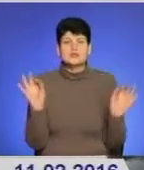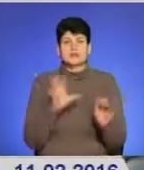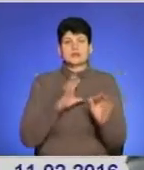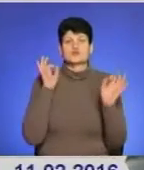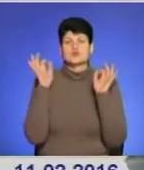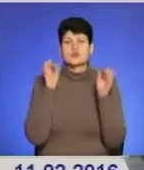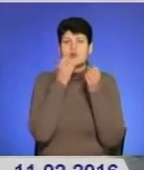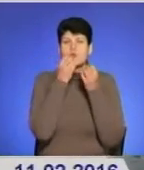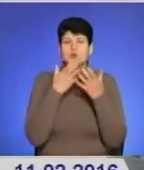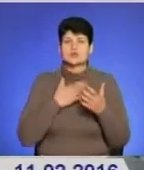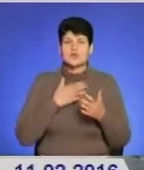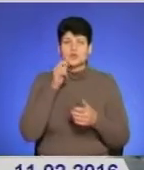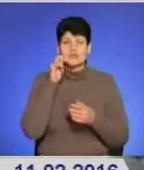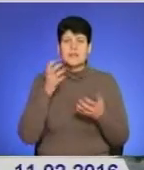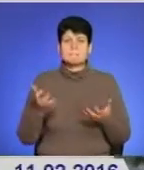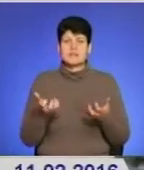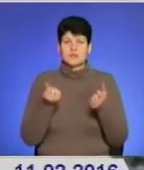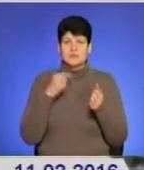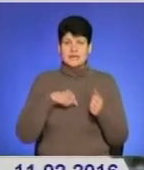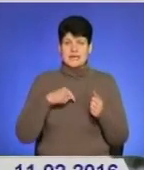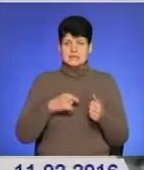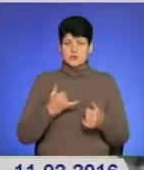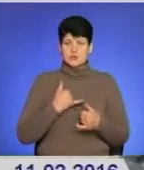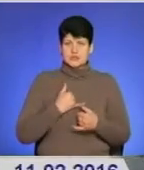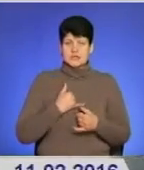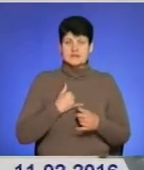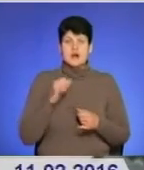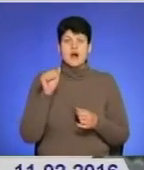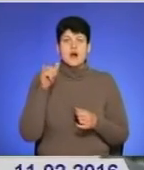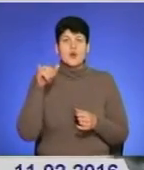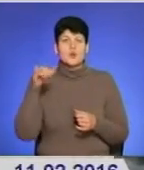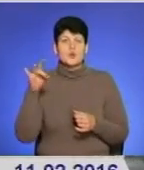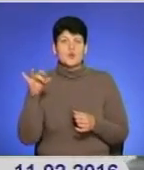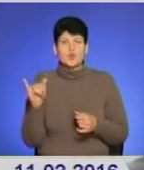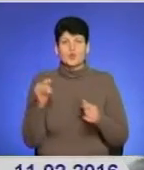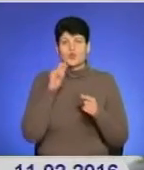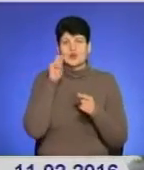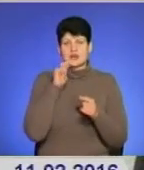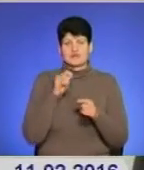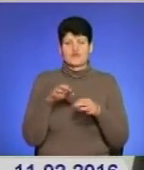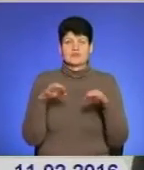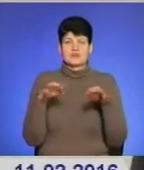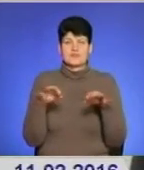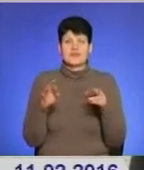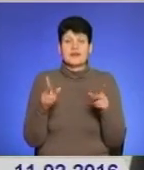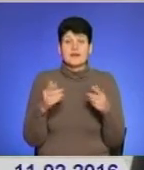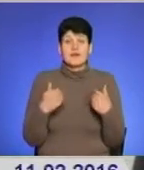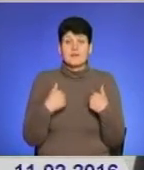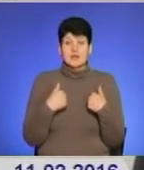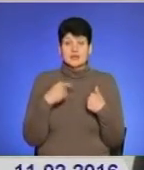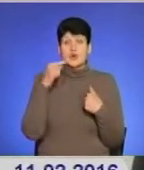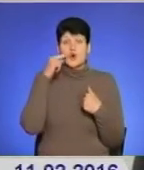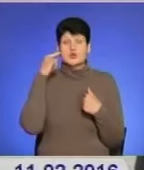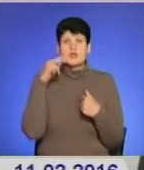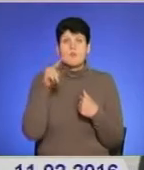українська музика, яка підтримувала б настрій нас, якусь ауру таку українську в тому транспорті. Як на мене, російська